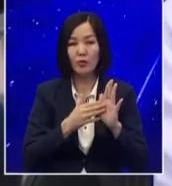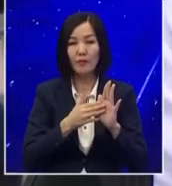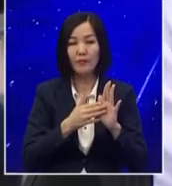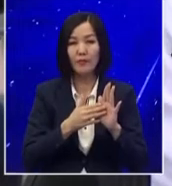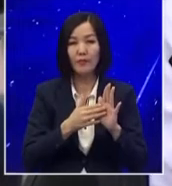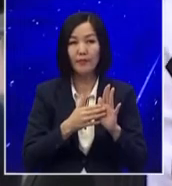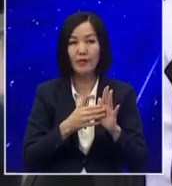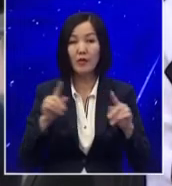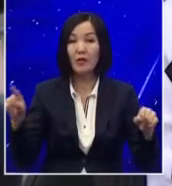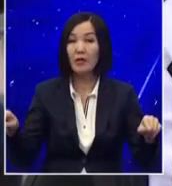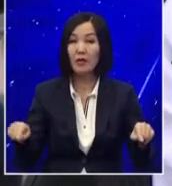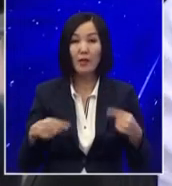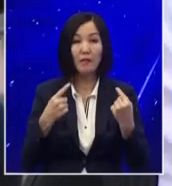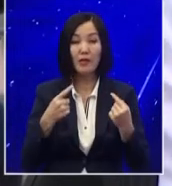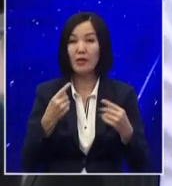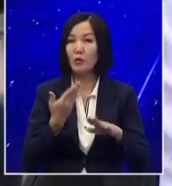реабилитация бір айда өте аз,